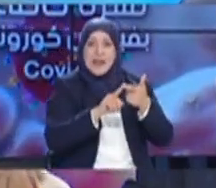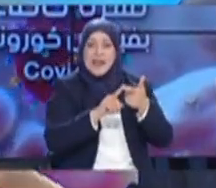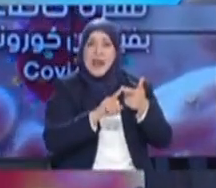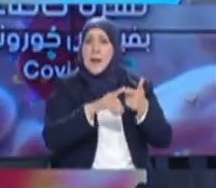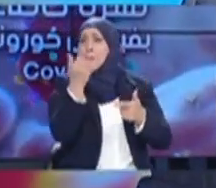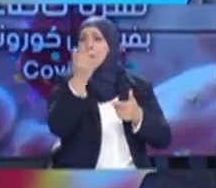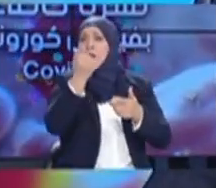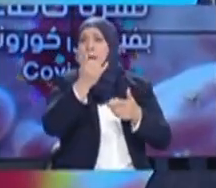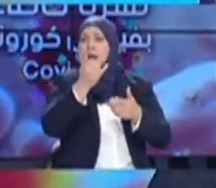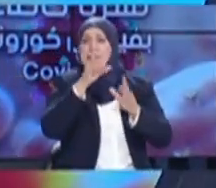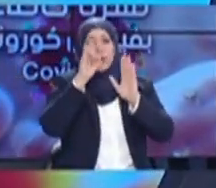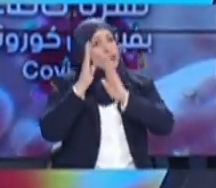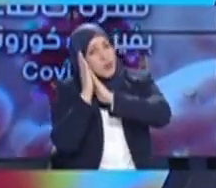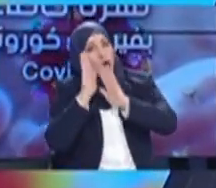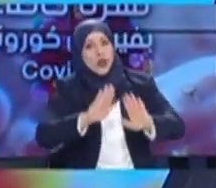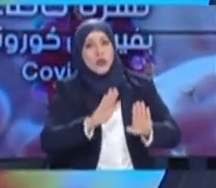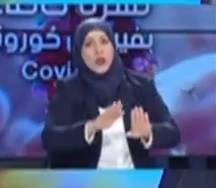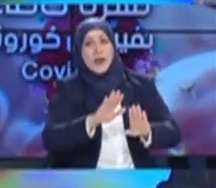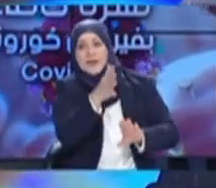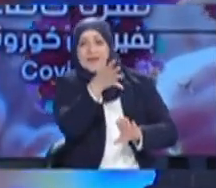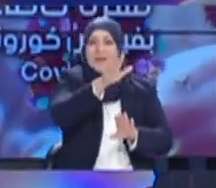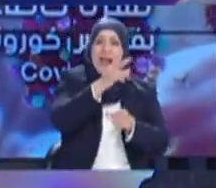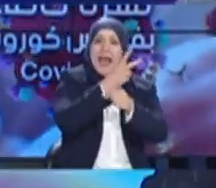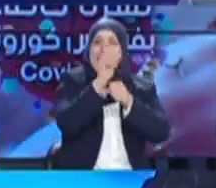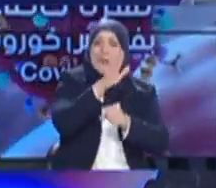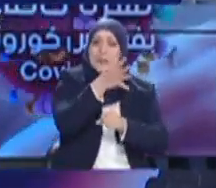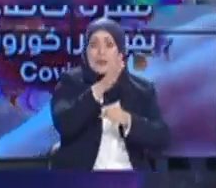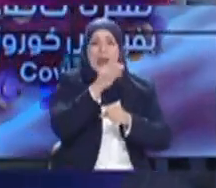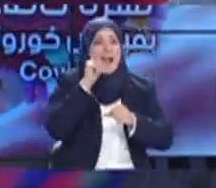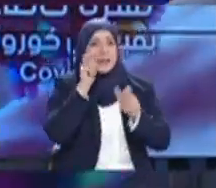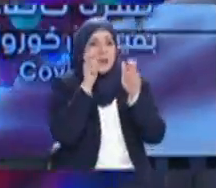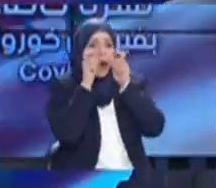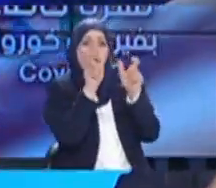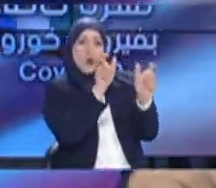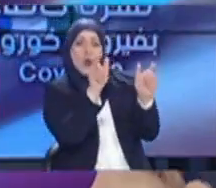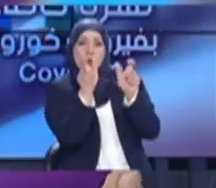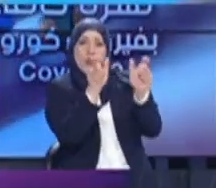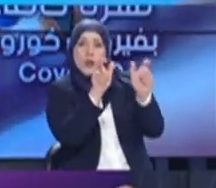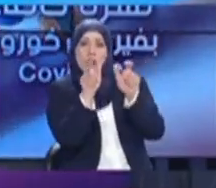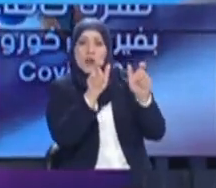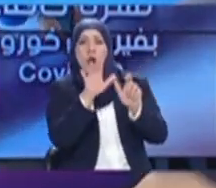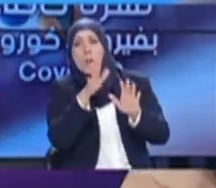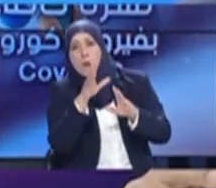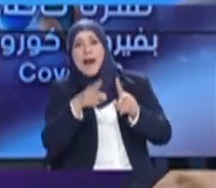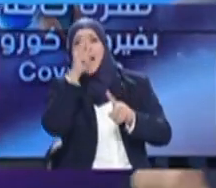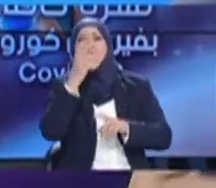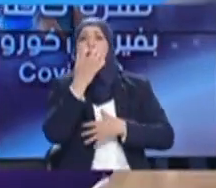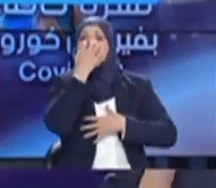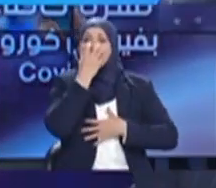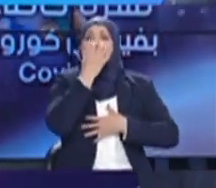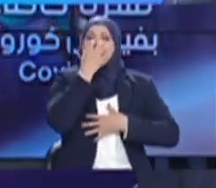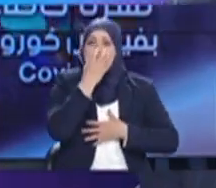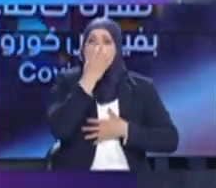تستوجب الإنعاش لكنها متوسط الخطورة ويلزمها المراقبة وربما الأكسجين، إضافة الأكسجين